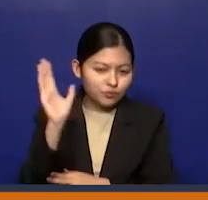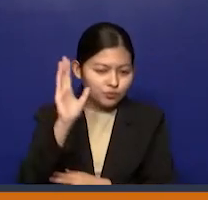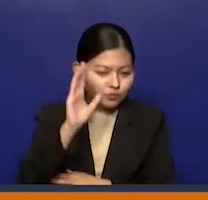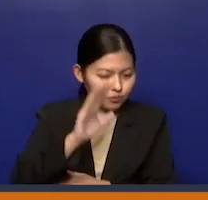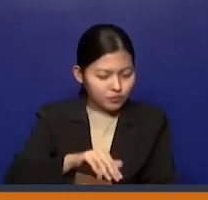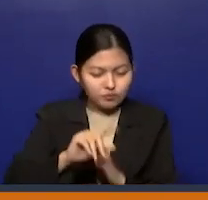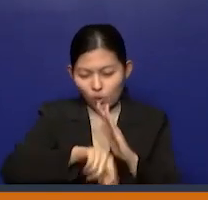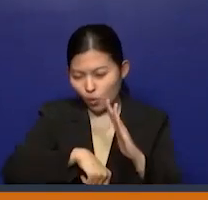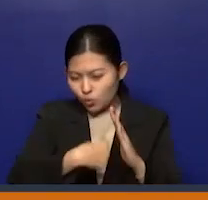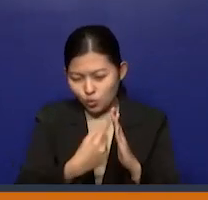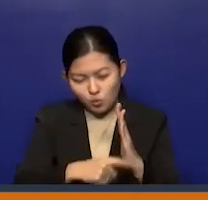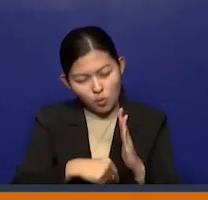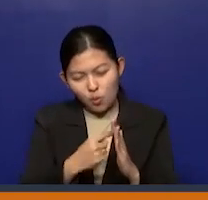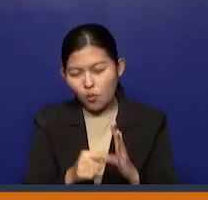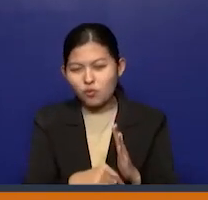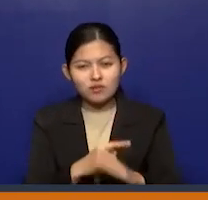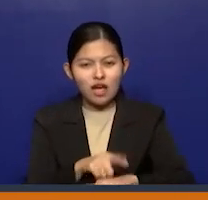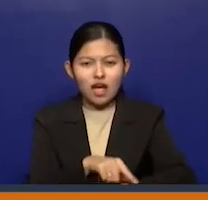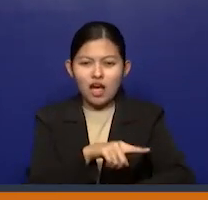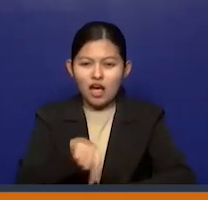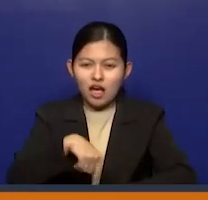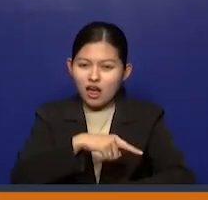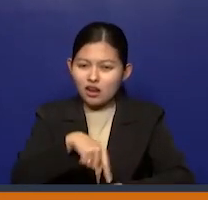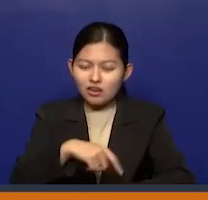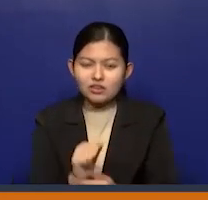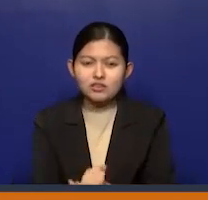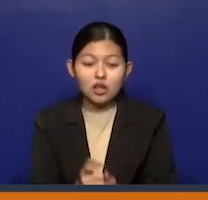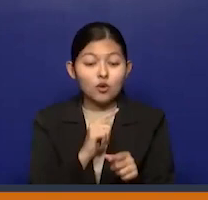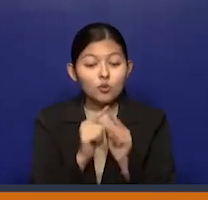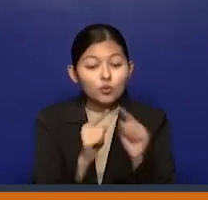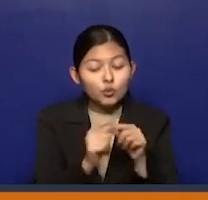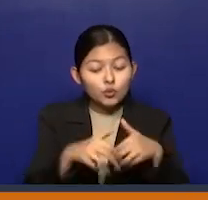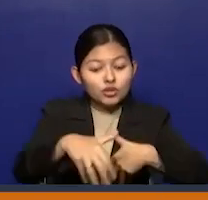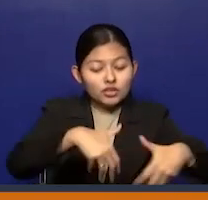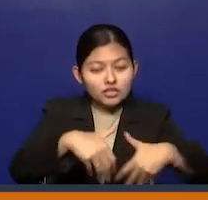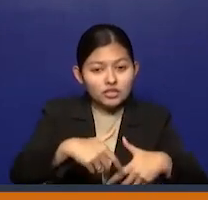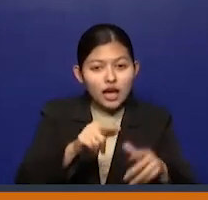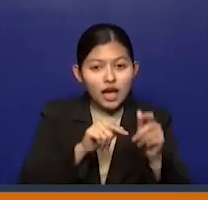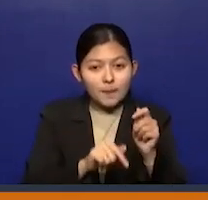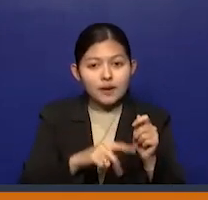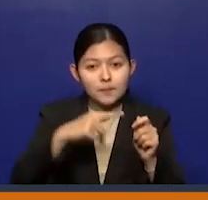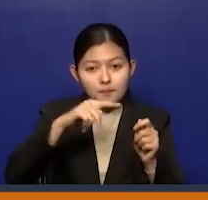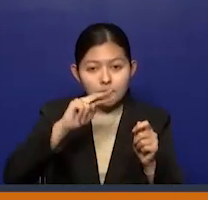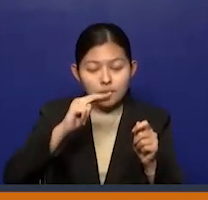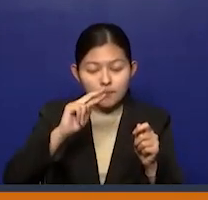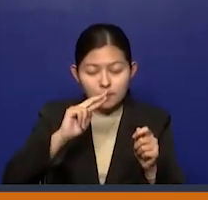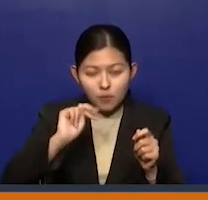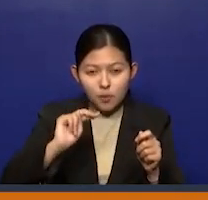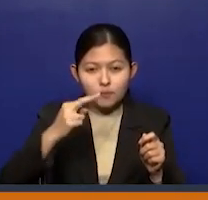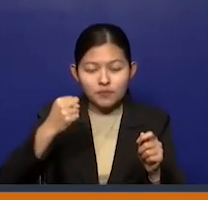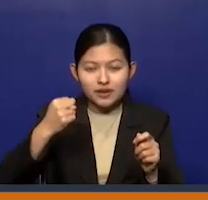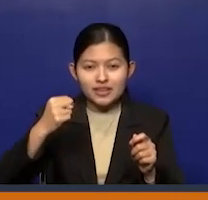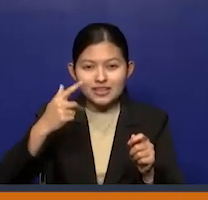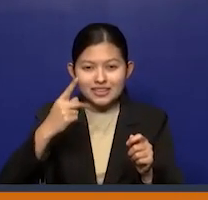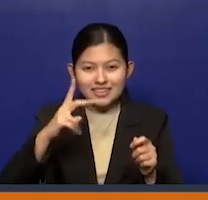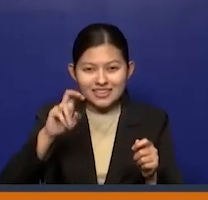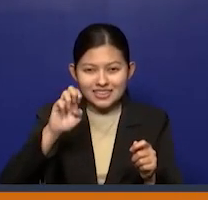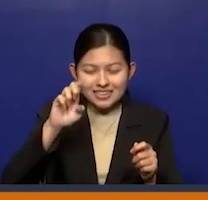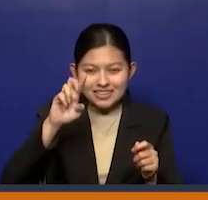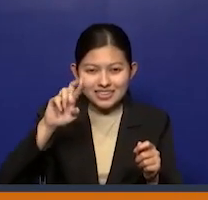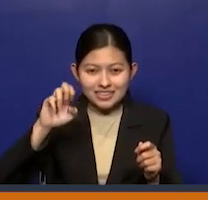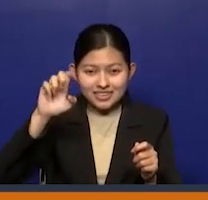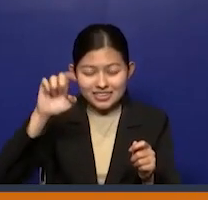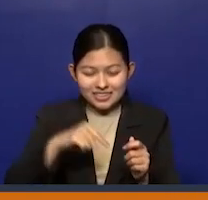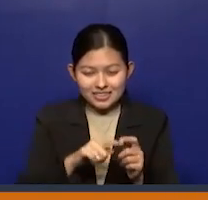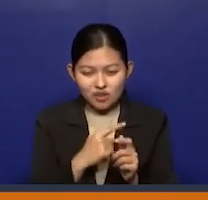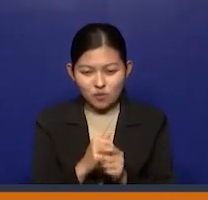แต่จากการพูดคุยกับพี่น้องชาวนครศรีธรรมราชไม่ว่าจะเป็นอำเภอพรหมคีรีหรืออำเภอรอบๆนะครับกลับพบว่าไม่มี